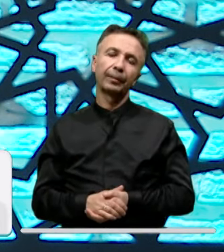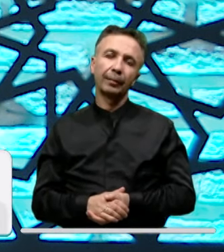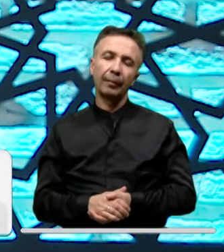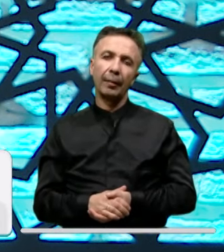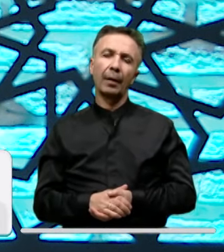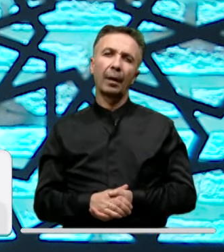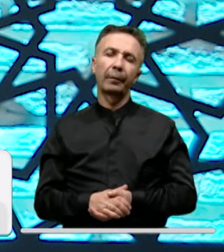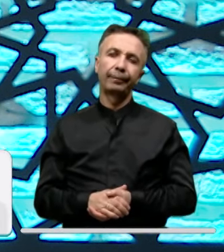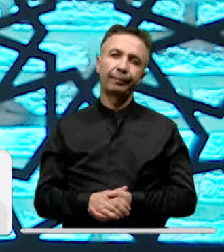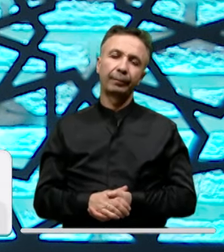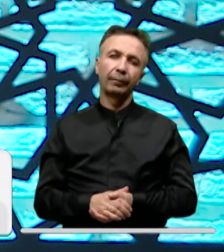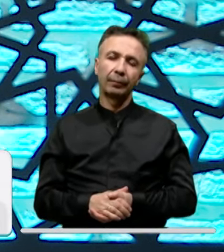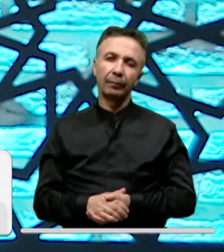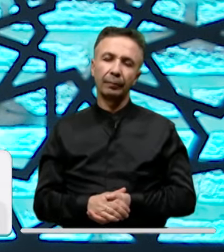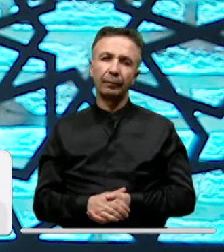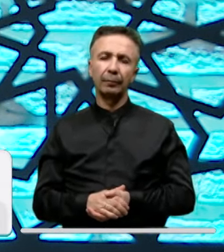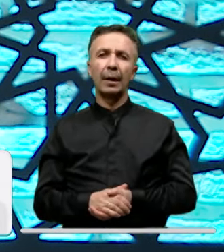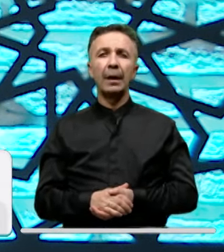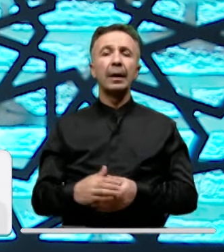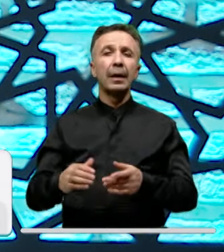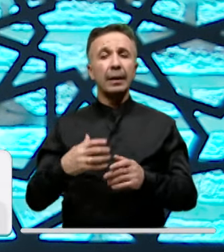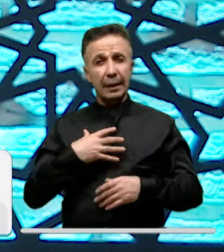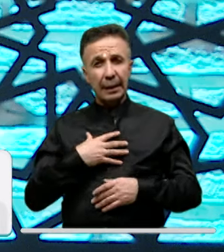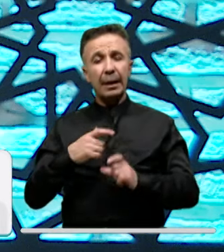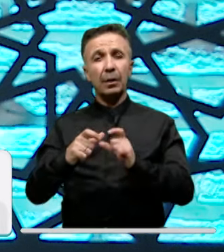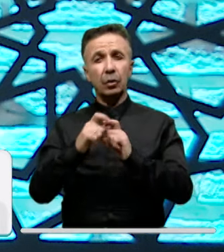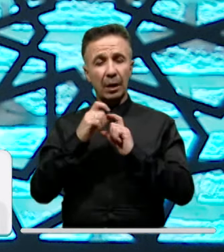inşallah yayına bağlanabileceksiniz. Diyanete